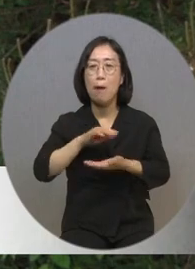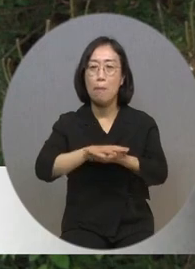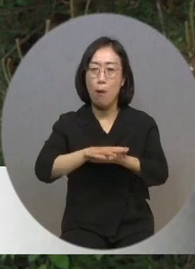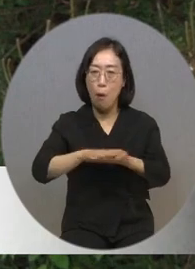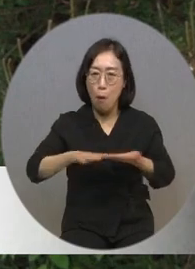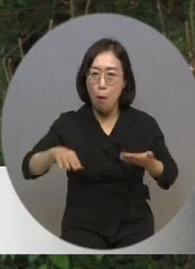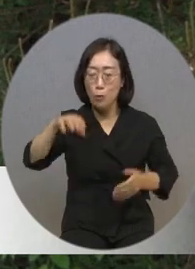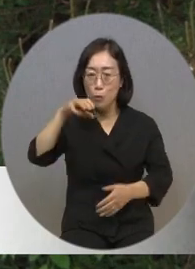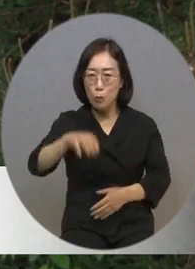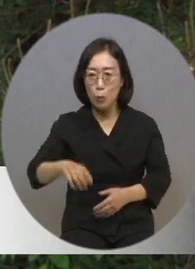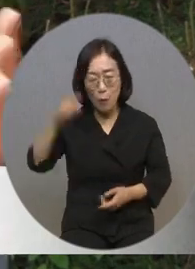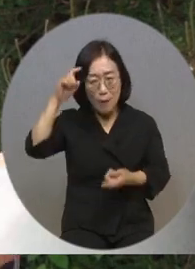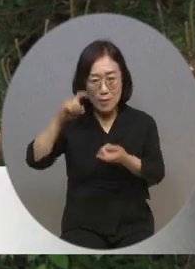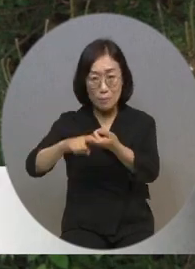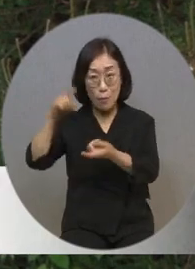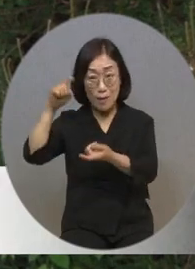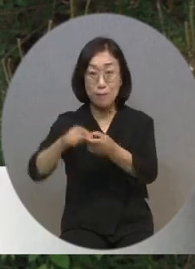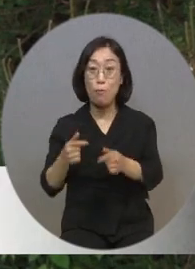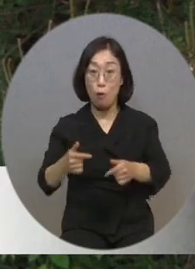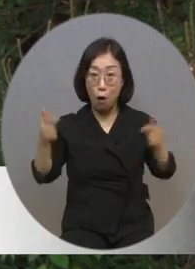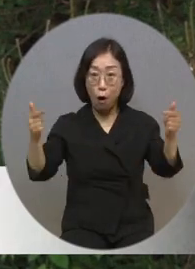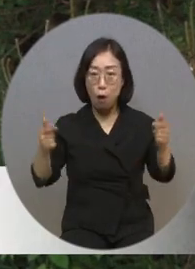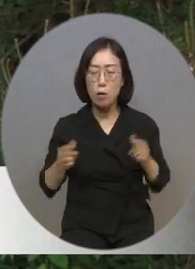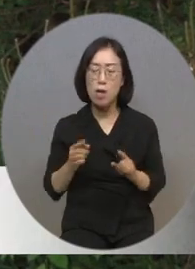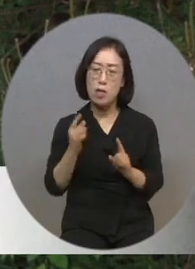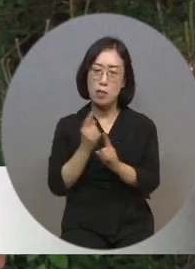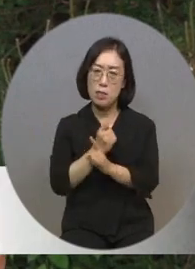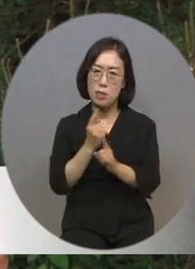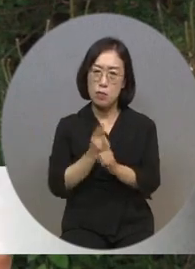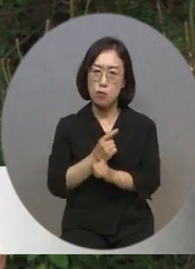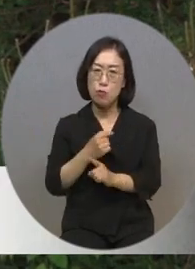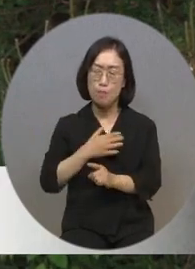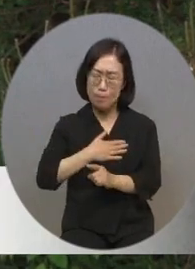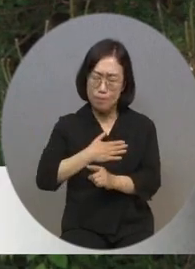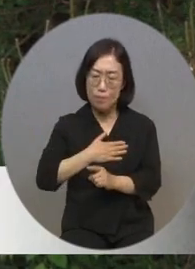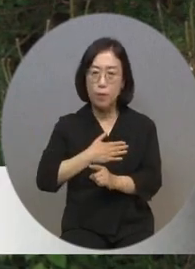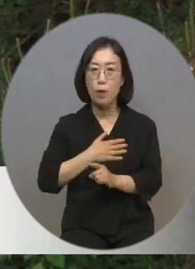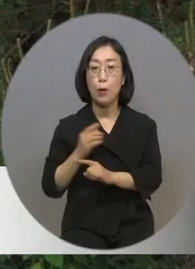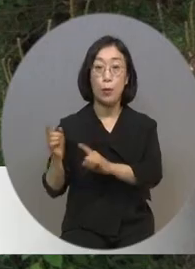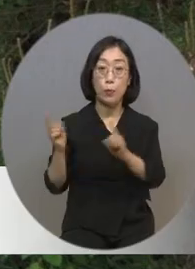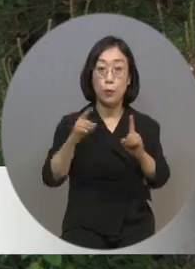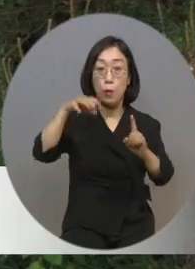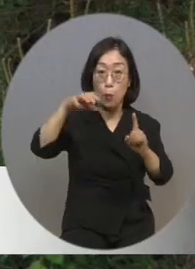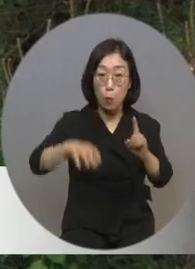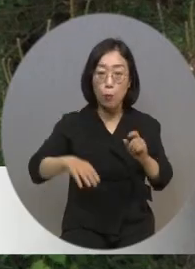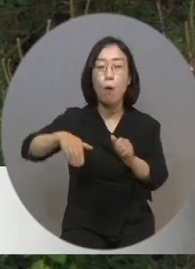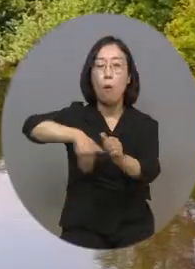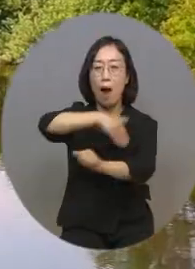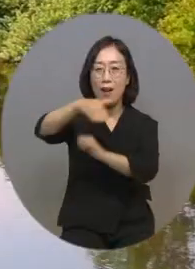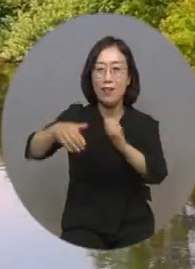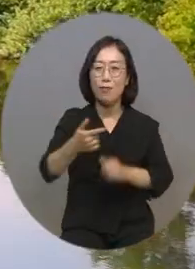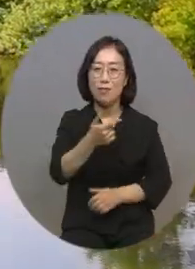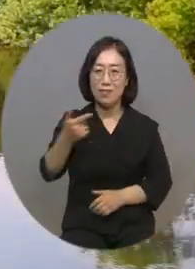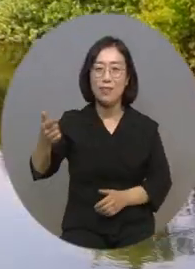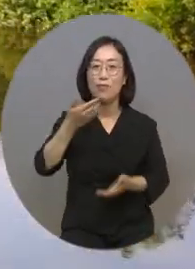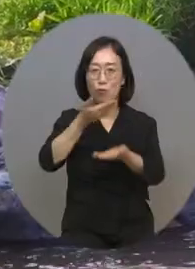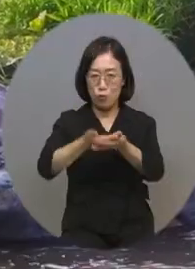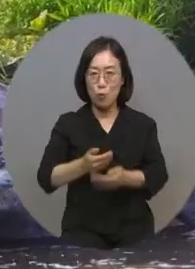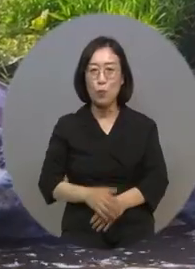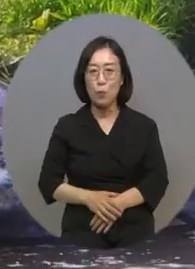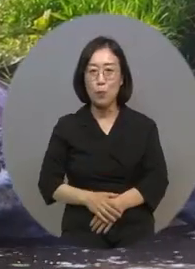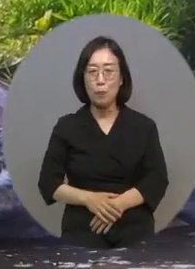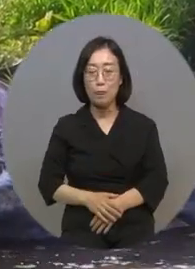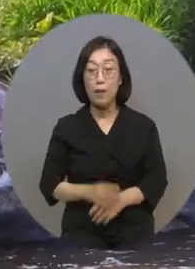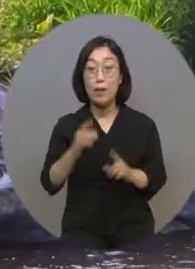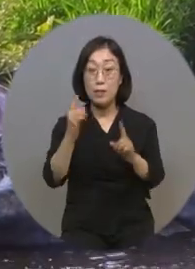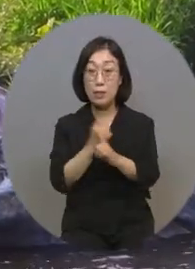관심도가 많이 높아졌기 때문에 이런 치유의 공간이, 이런 자연의 환경이 굉장히 중요하죠.